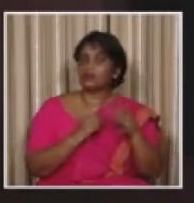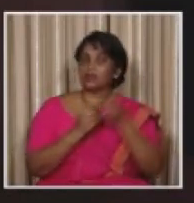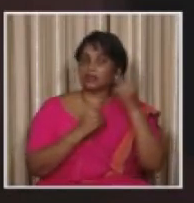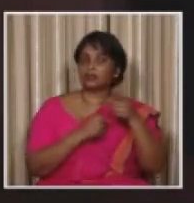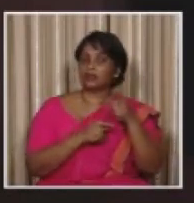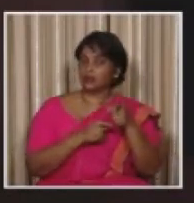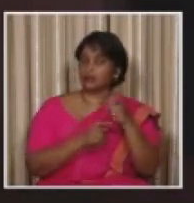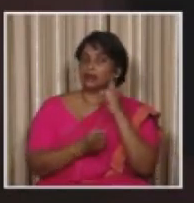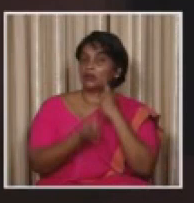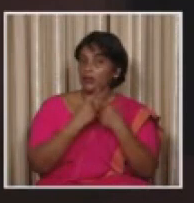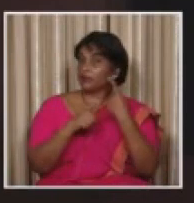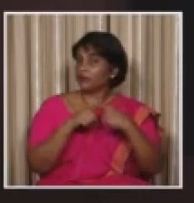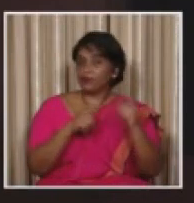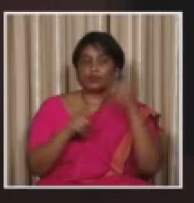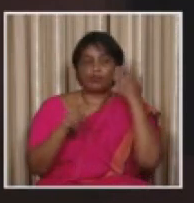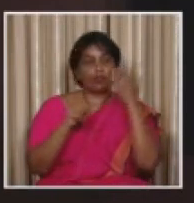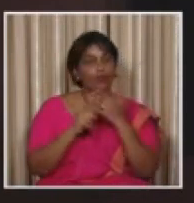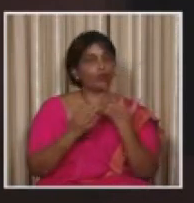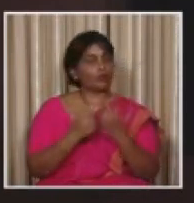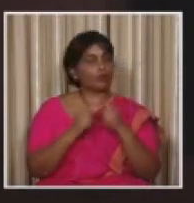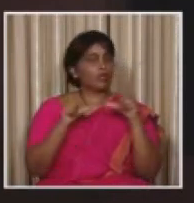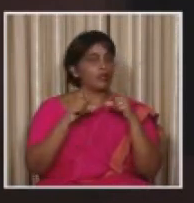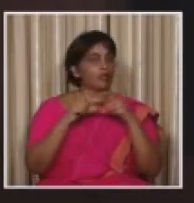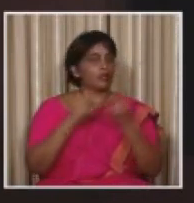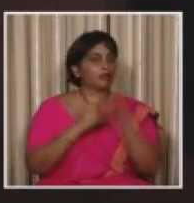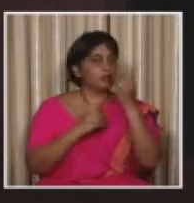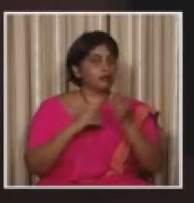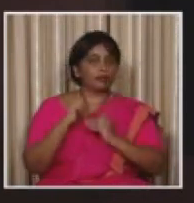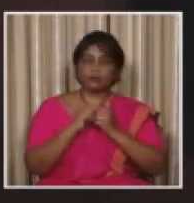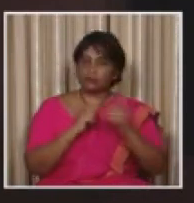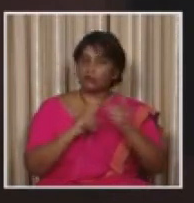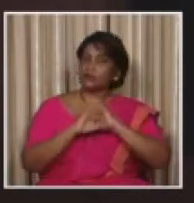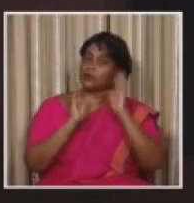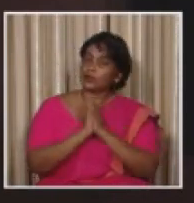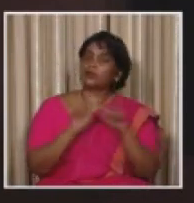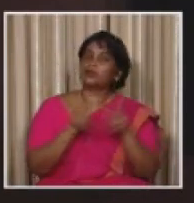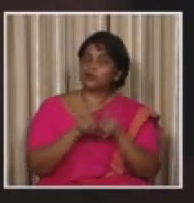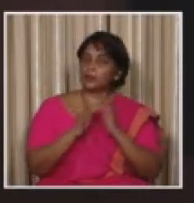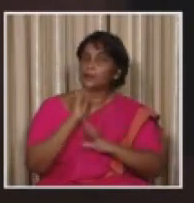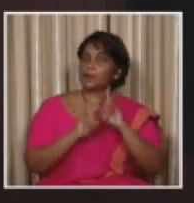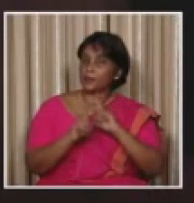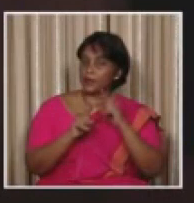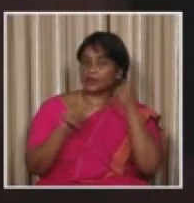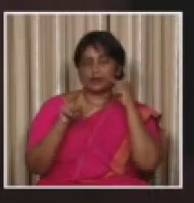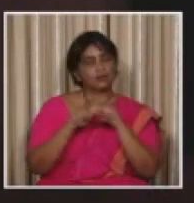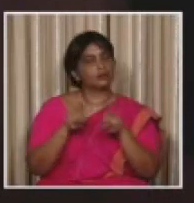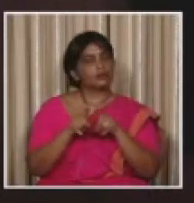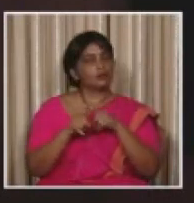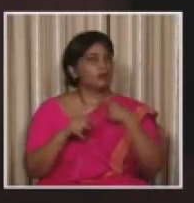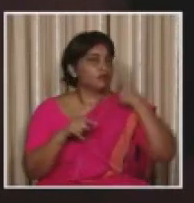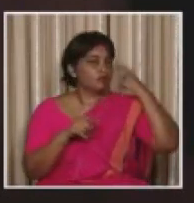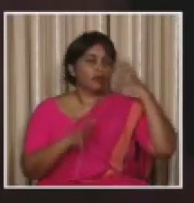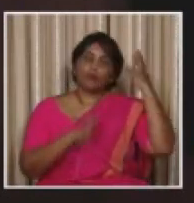ඒ නියාමනය විතරක් නෙමේ සඳහා අවශ්‍ය වන බලපත්‍ර ලබා ගන්නට අපි කටයුතු කරමු සමූහයක් හැටියට, අමාත්‍යංශයක් විදිහට. එයින් මං